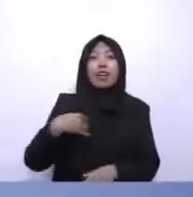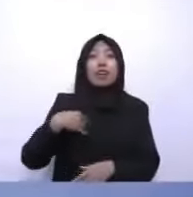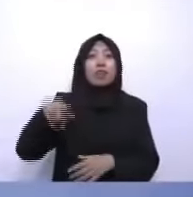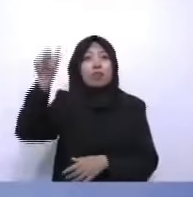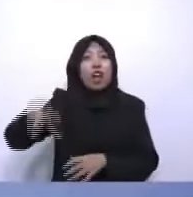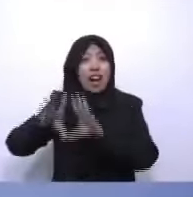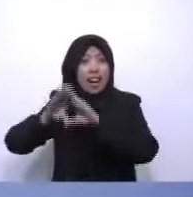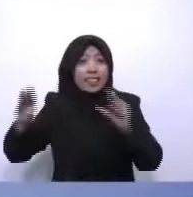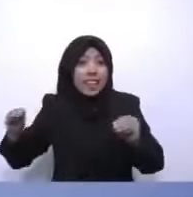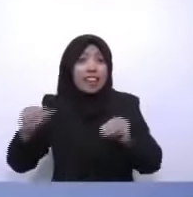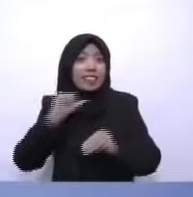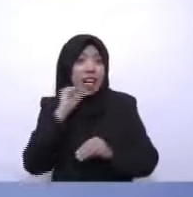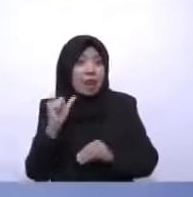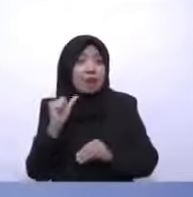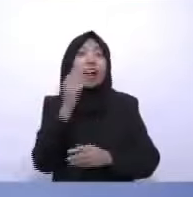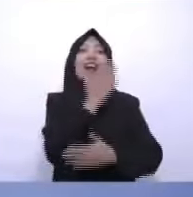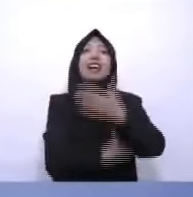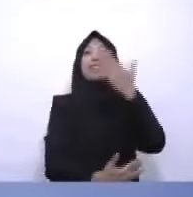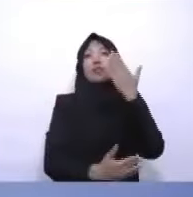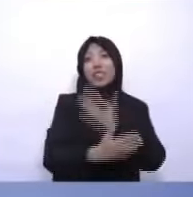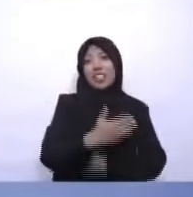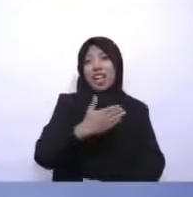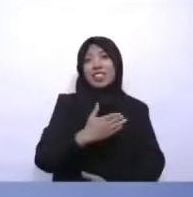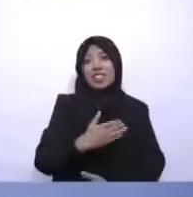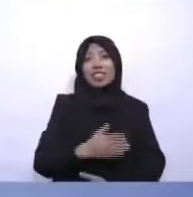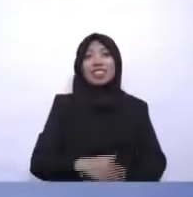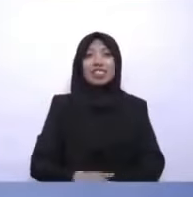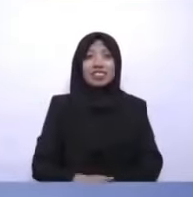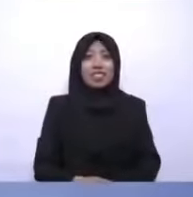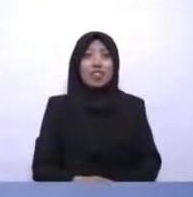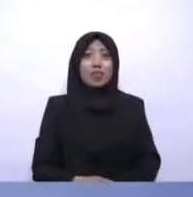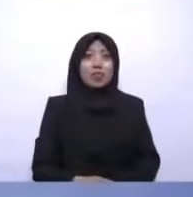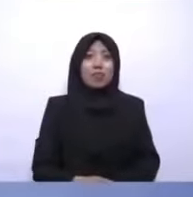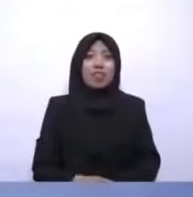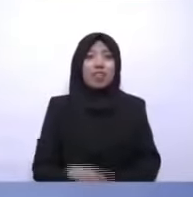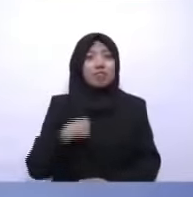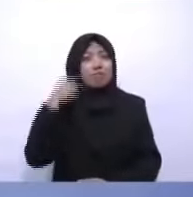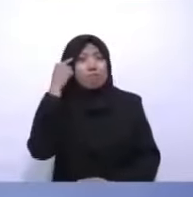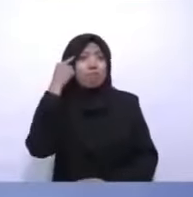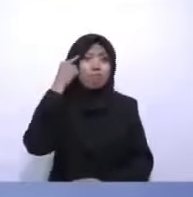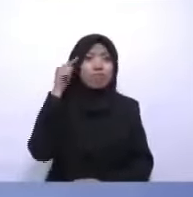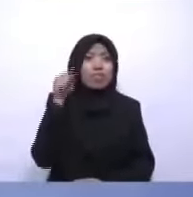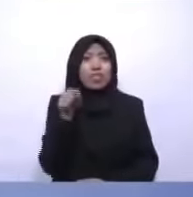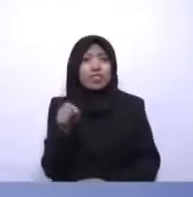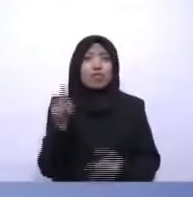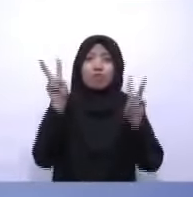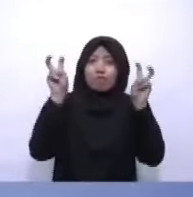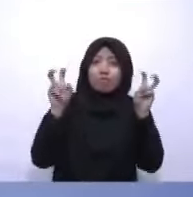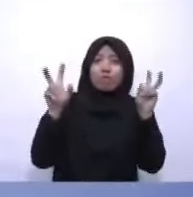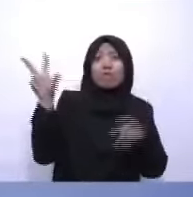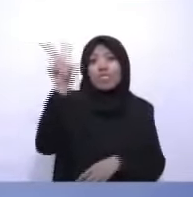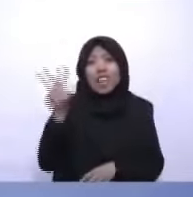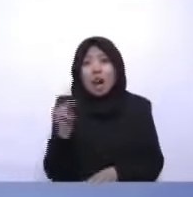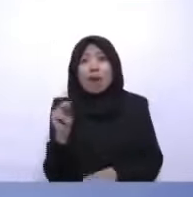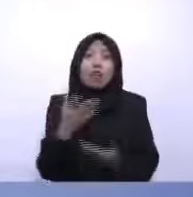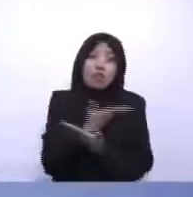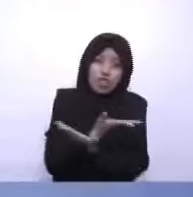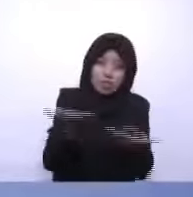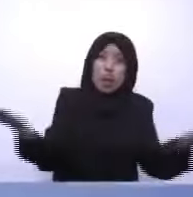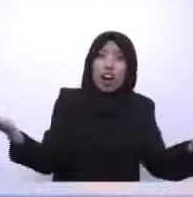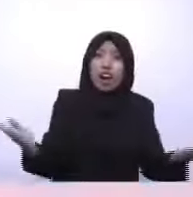karyawannya adalah penyandang difabilitas. Saya kira itu adalah bentuk dari slogan kami, Jabar untuk